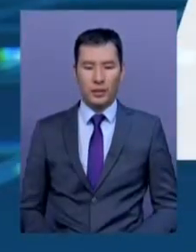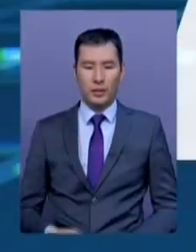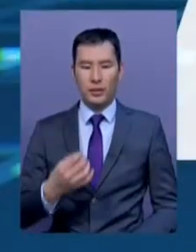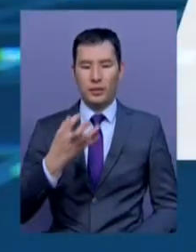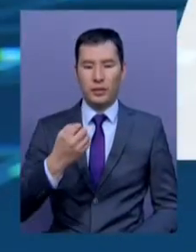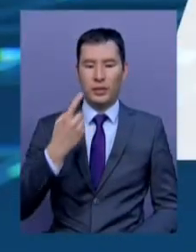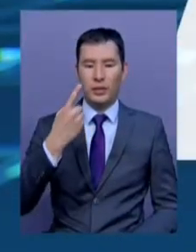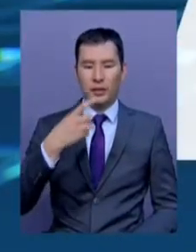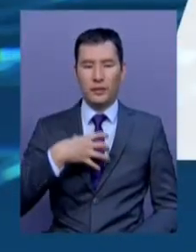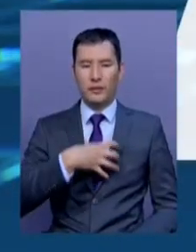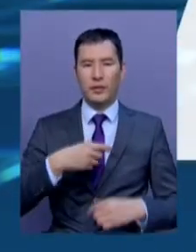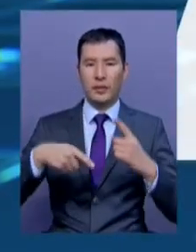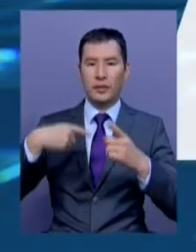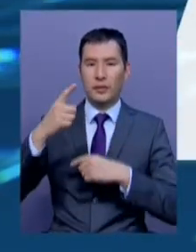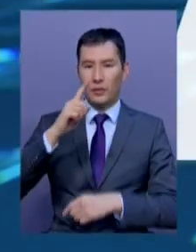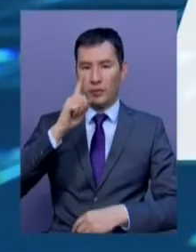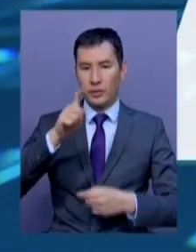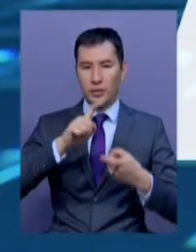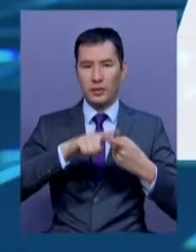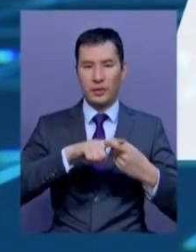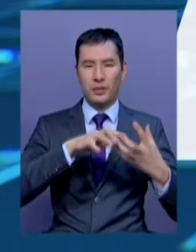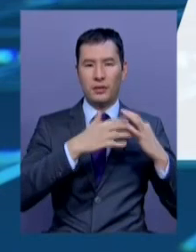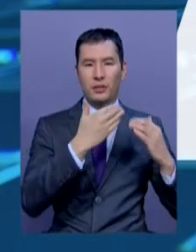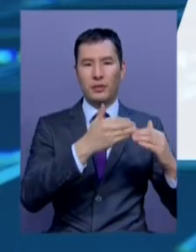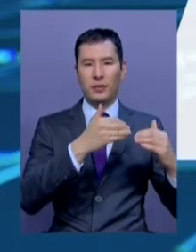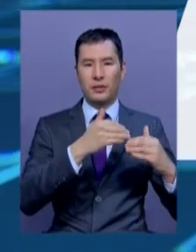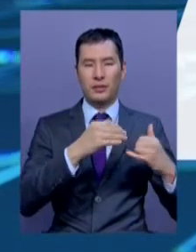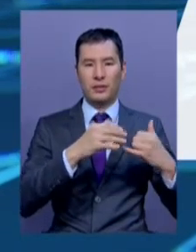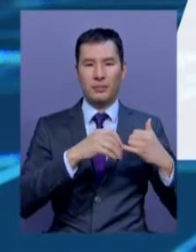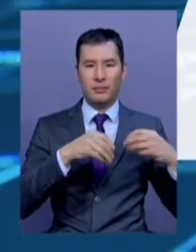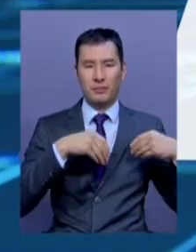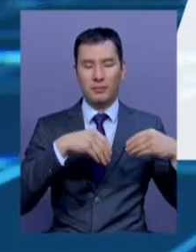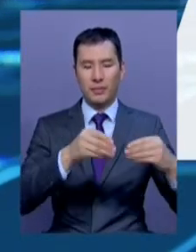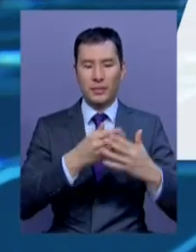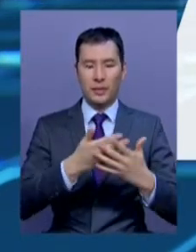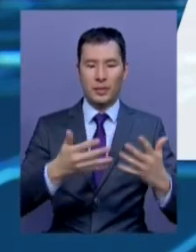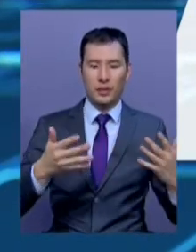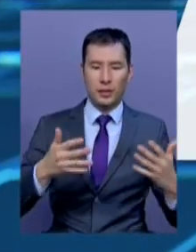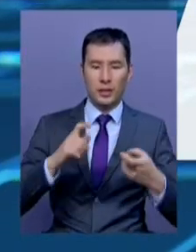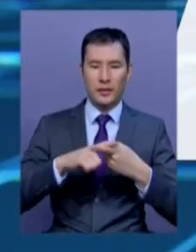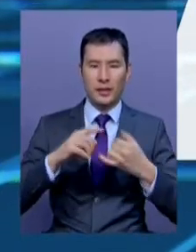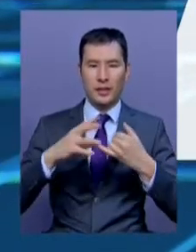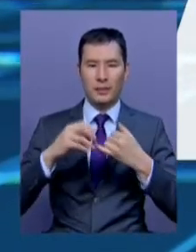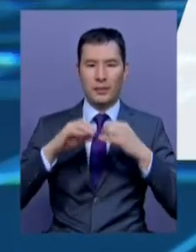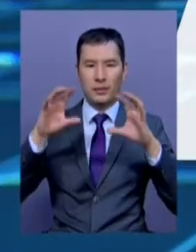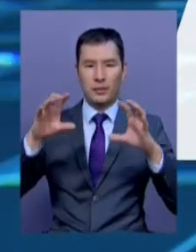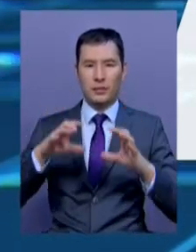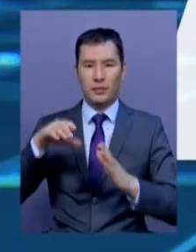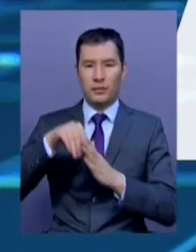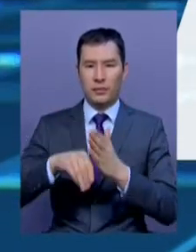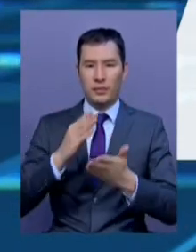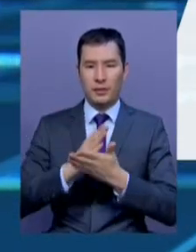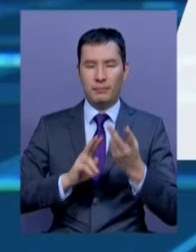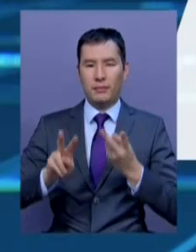мәселе. Келесі жылы ауыл шаруашылығы мақсатындағы жерлерді пайдалану мәселесі бойынша жер кодексінің кейбір нормаларына қатысты